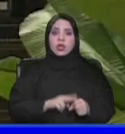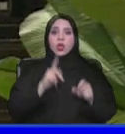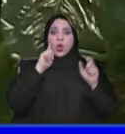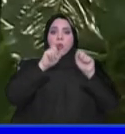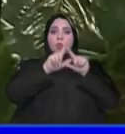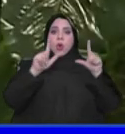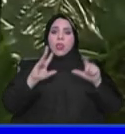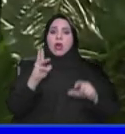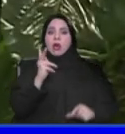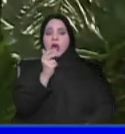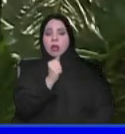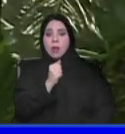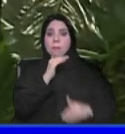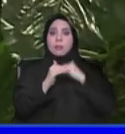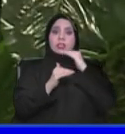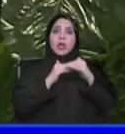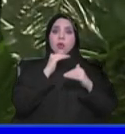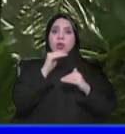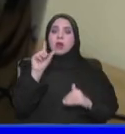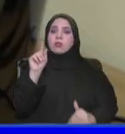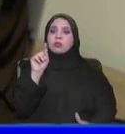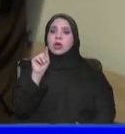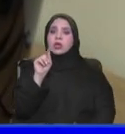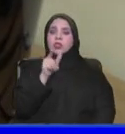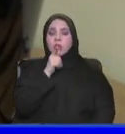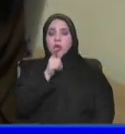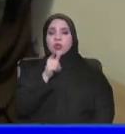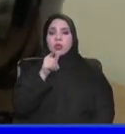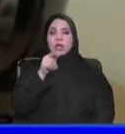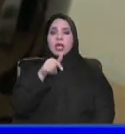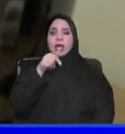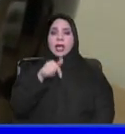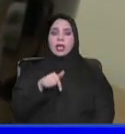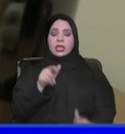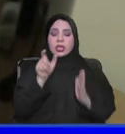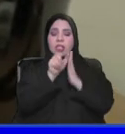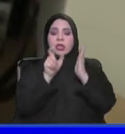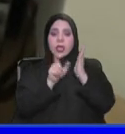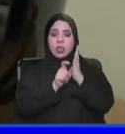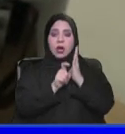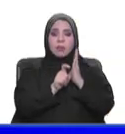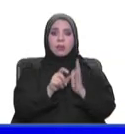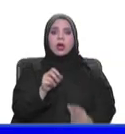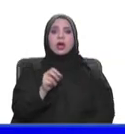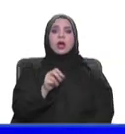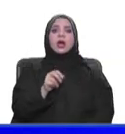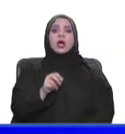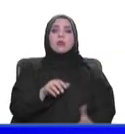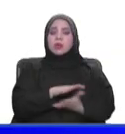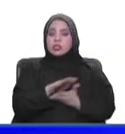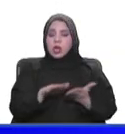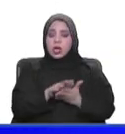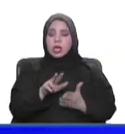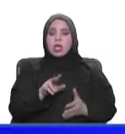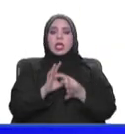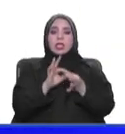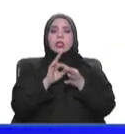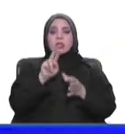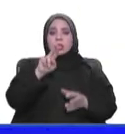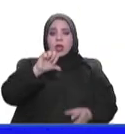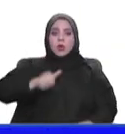الاحصائيات مستويات المتطوره من الاداء في النظام الوطني للمقترحات والشكاوى تواصل باعتباره